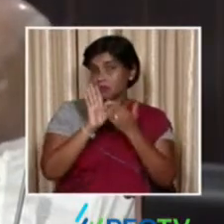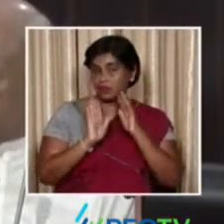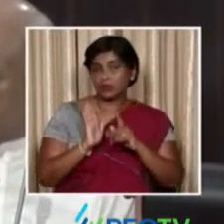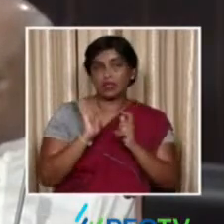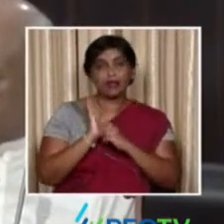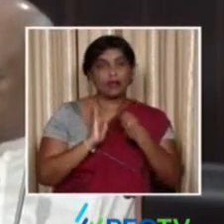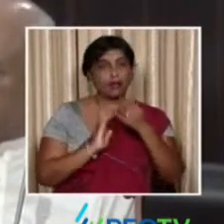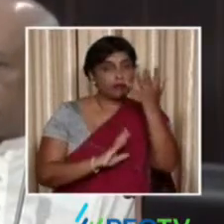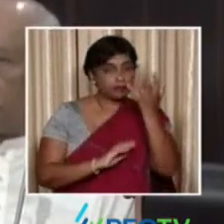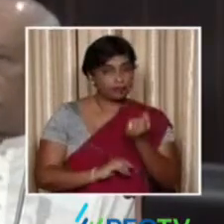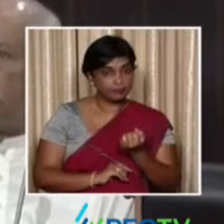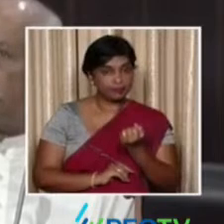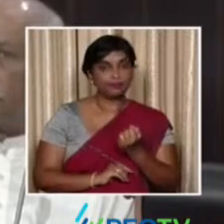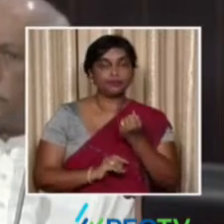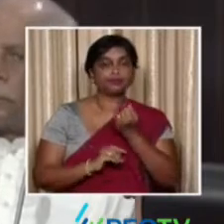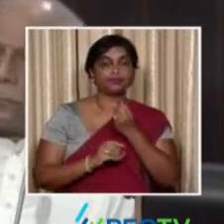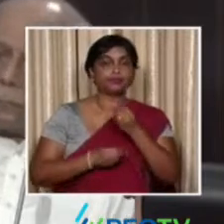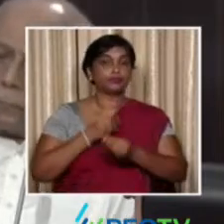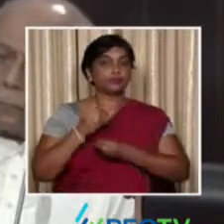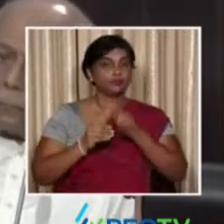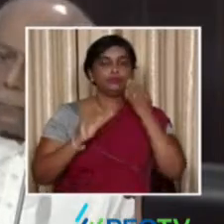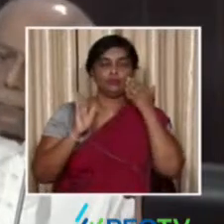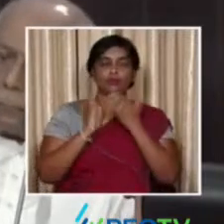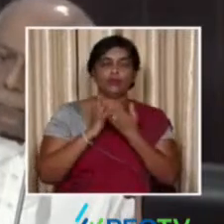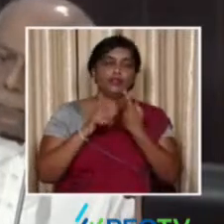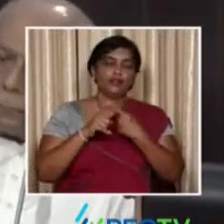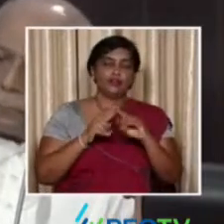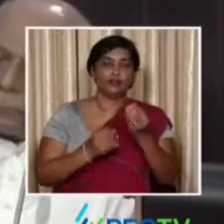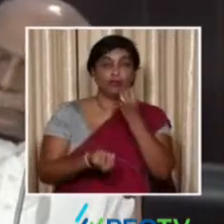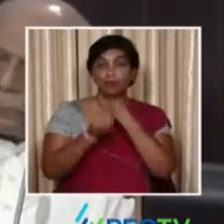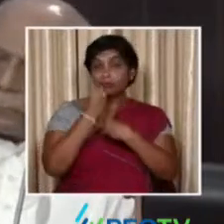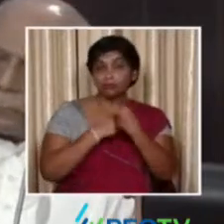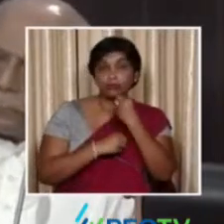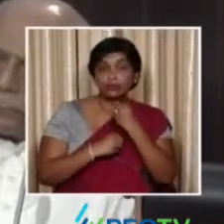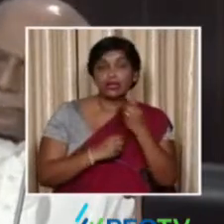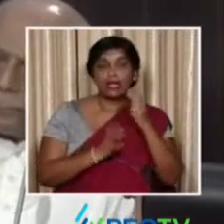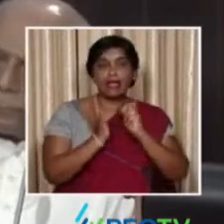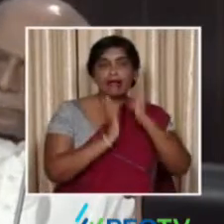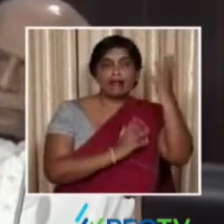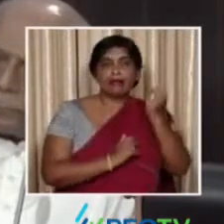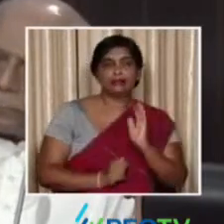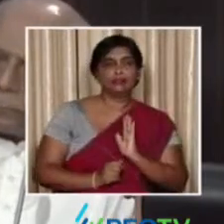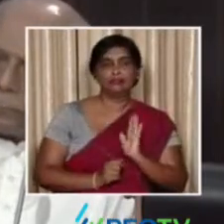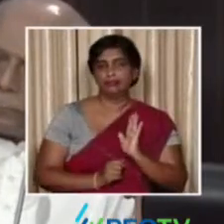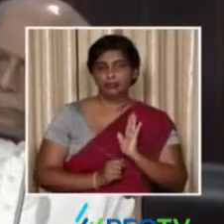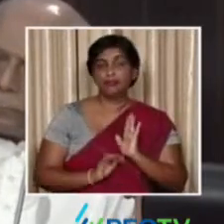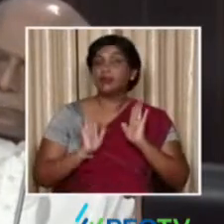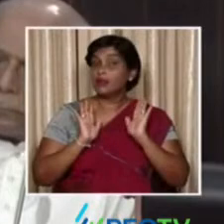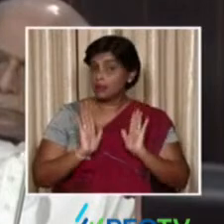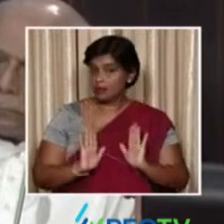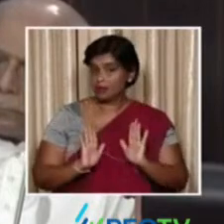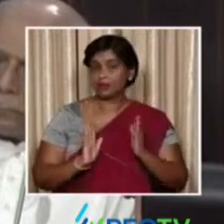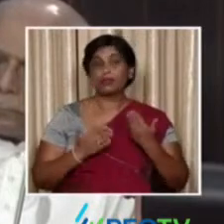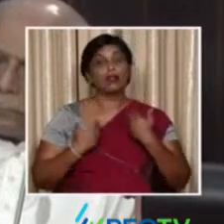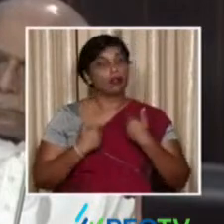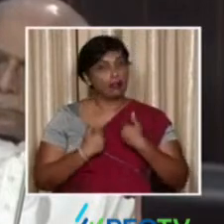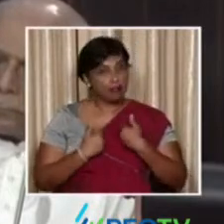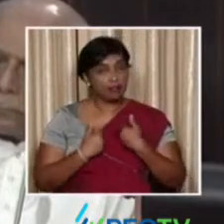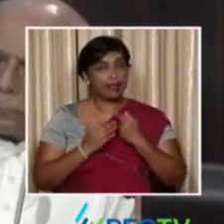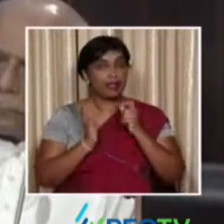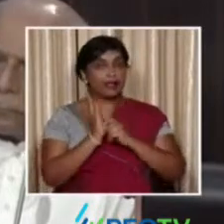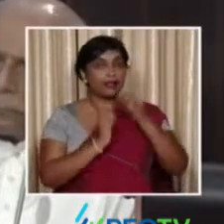ණයගත යුත්තේ ආයෝජනය සඳහා මිස පරිභෝජනය සඳහා නොවන බවයි. හැබැයි අපි